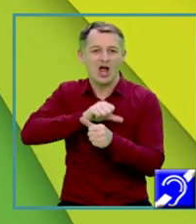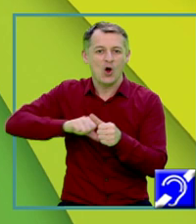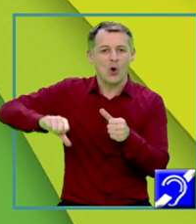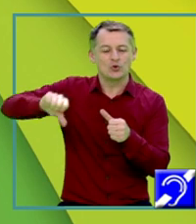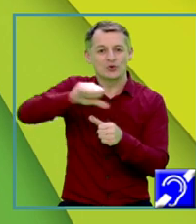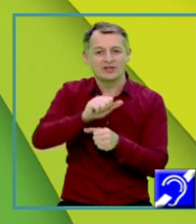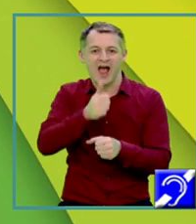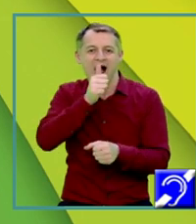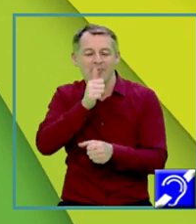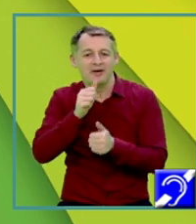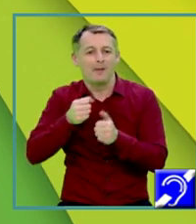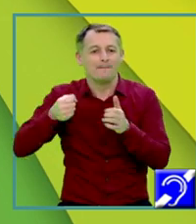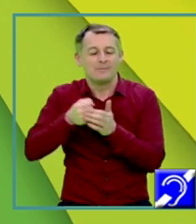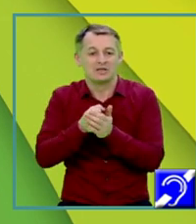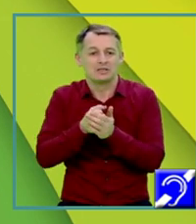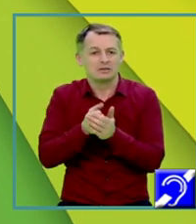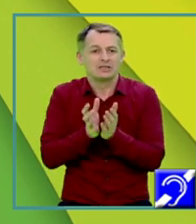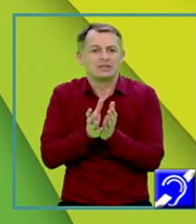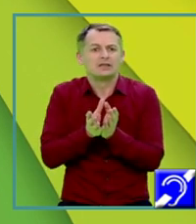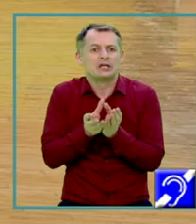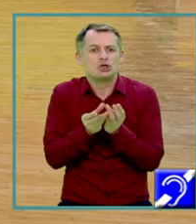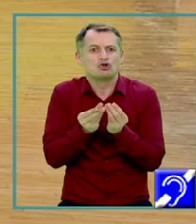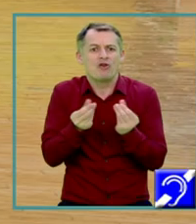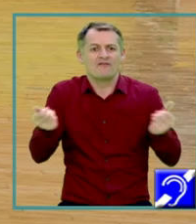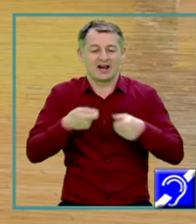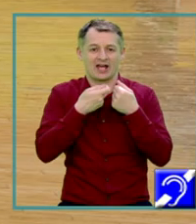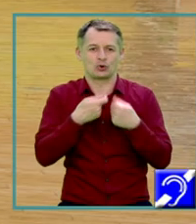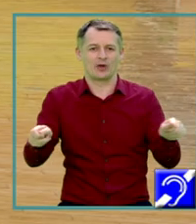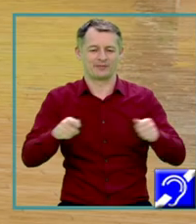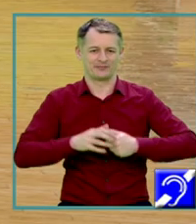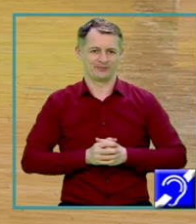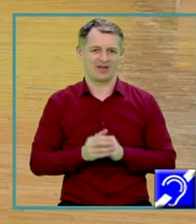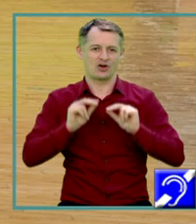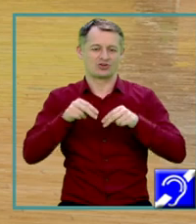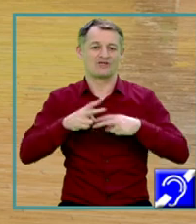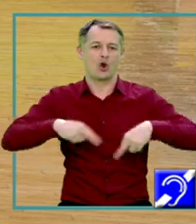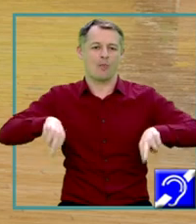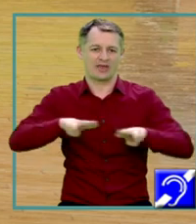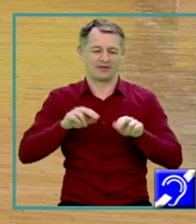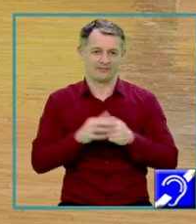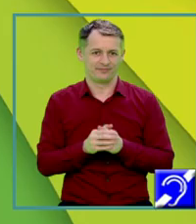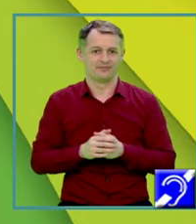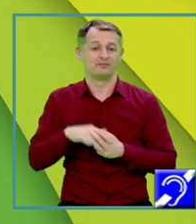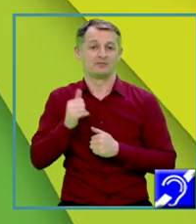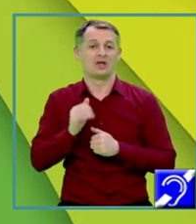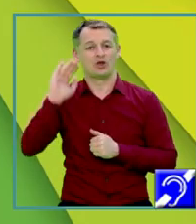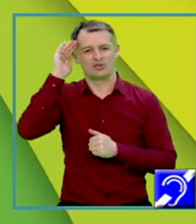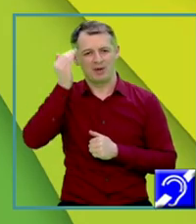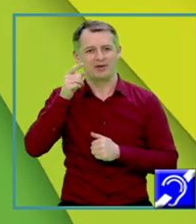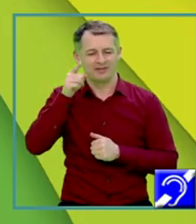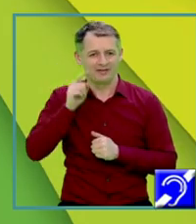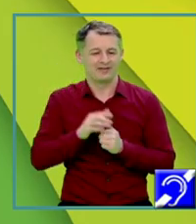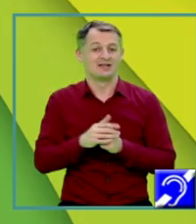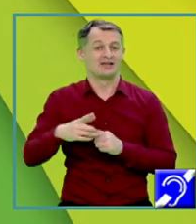de apă până când dizolvarea este completă. Ne aducem aminte că molecula de acid clorhidric este și